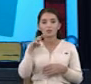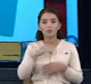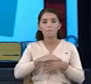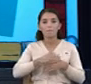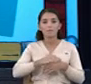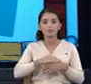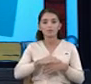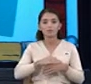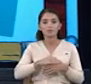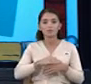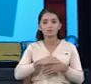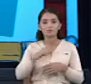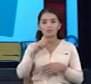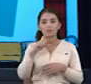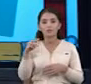Это пенал.